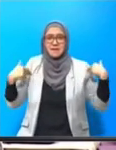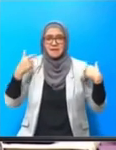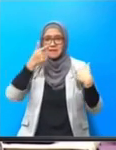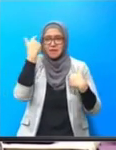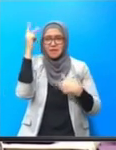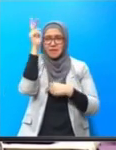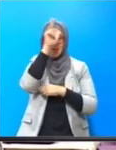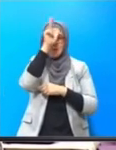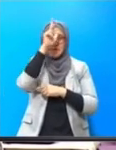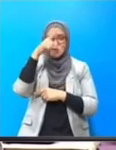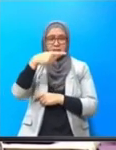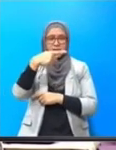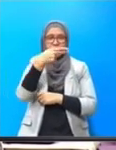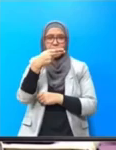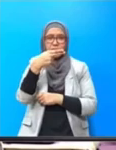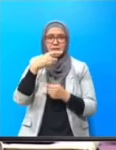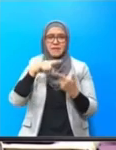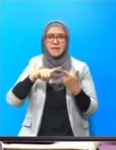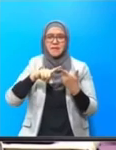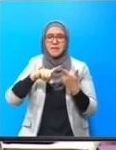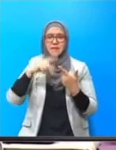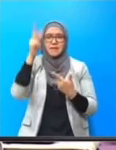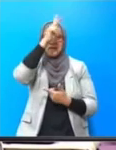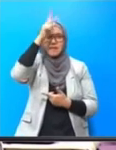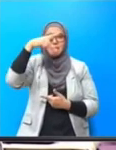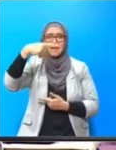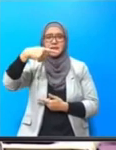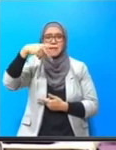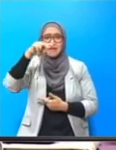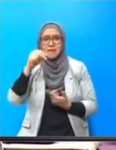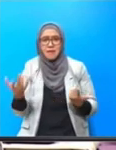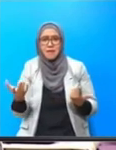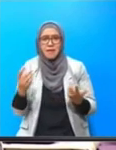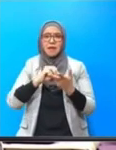Kerajaan PH, kerajaan PN, pani mungkin ada pilihan gaya.